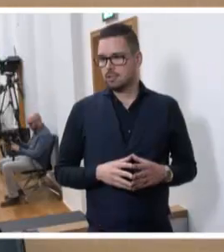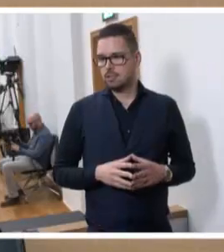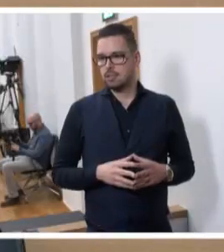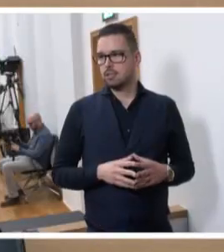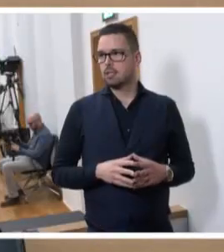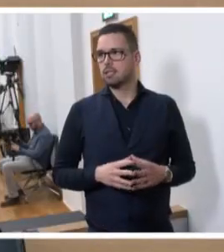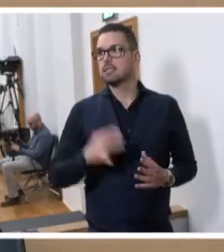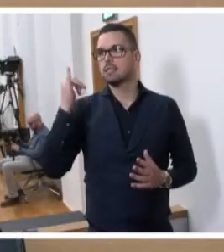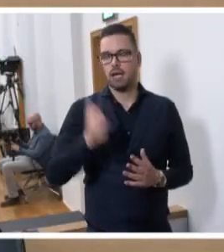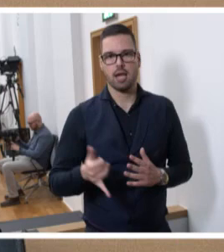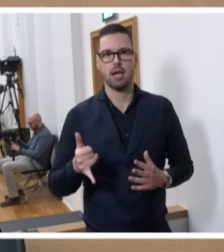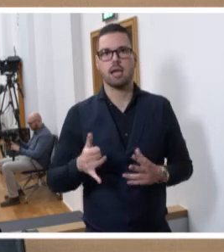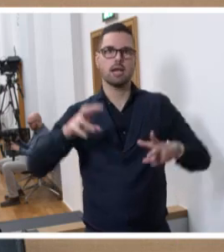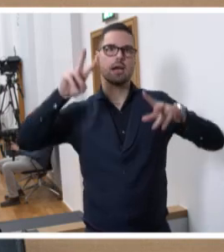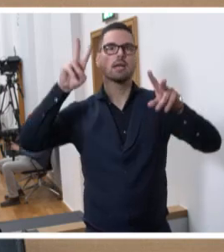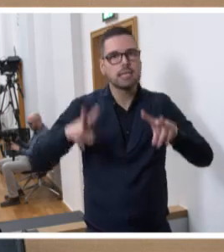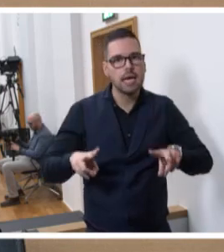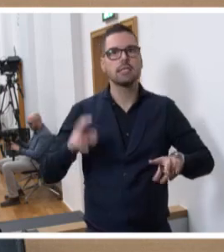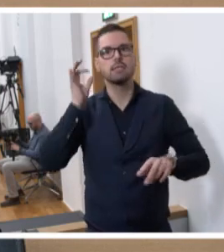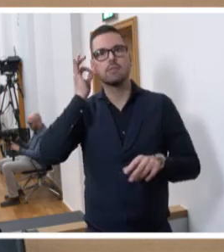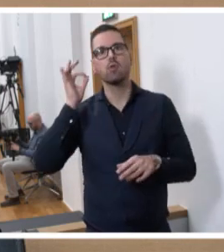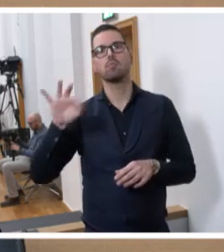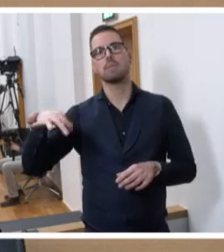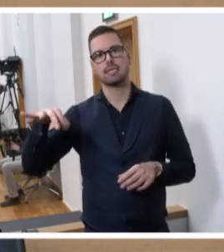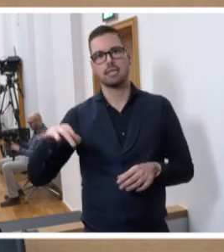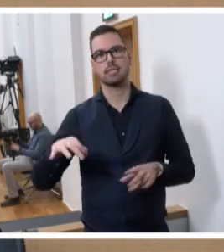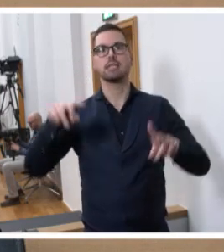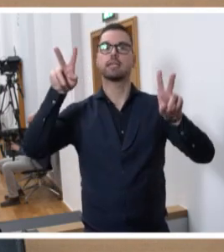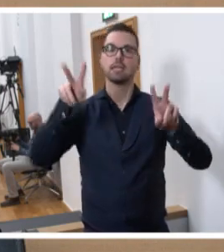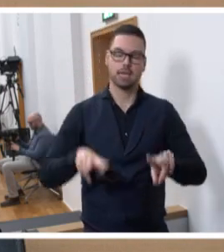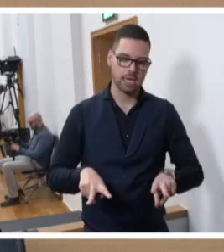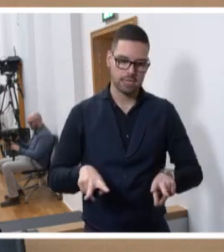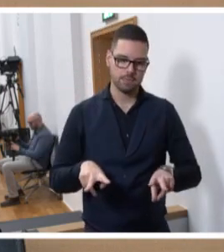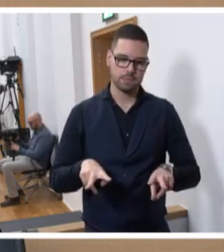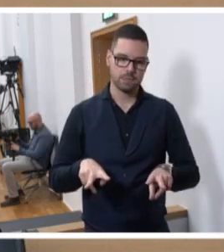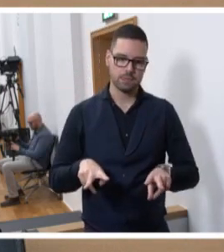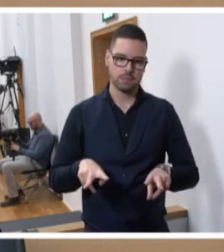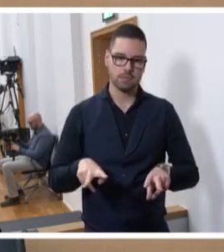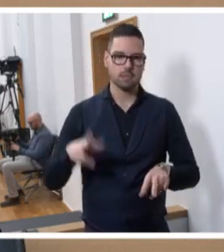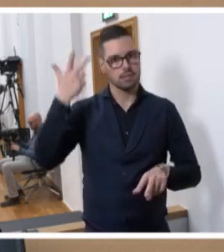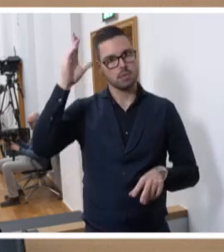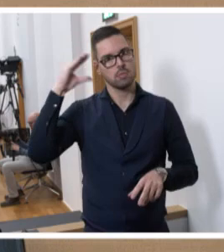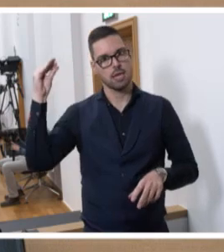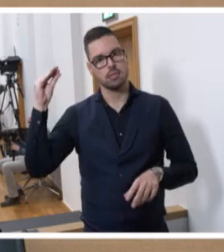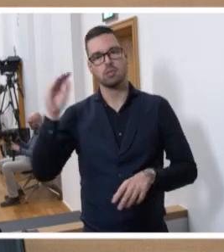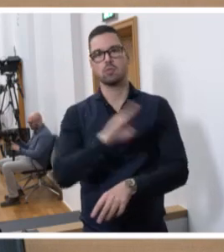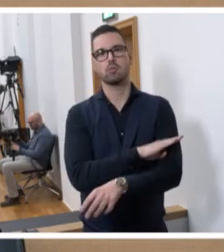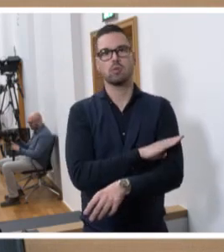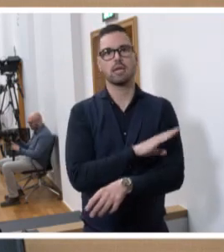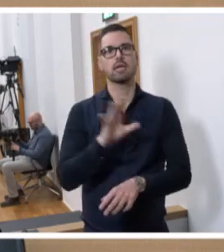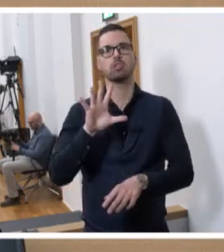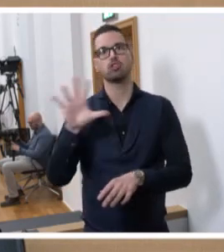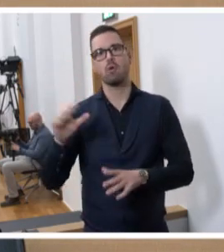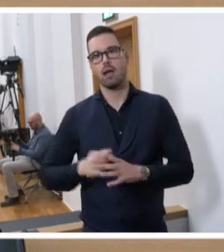ja sehr geehrte Frau Präsidentin meine sehr verehrten Damen und Herren ich möchte zuerst mal das Wort an den Kollegen scharfer